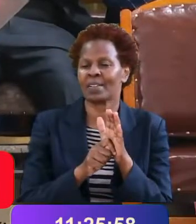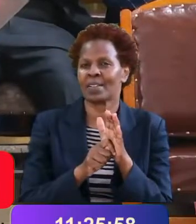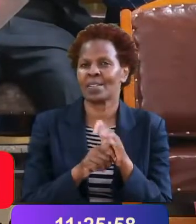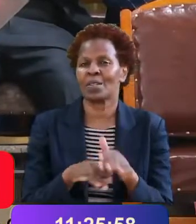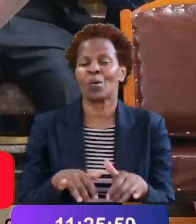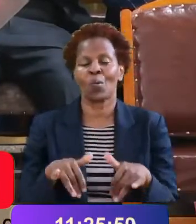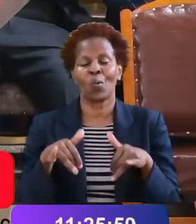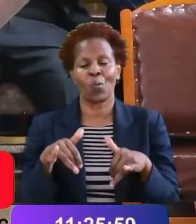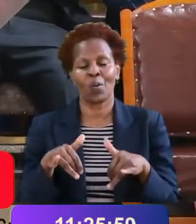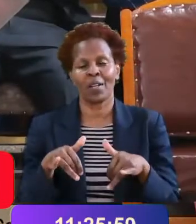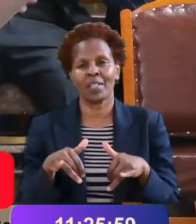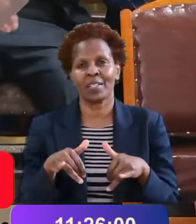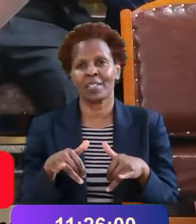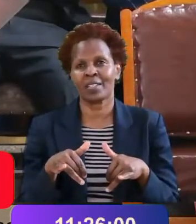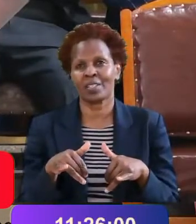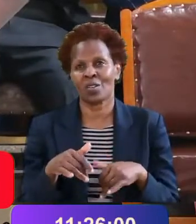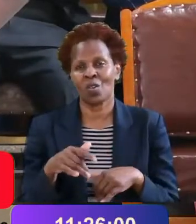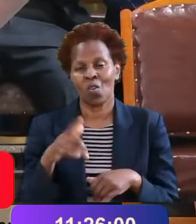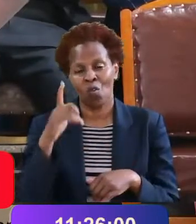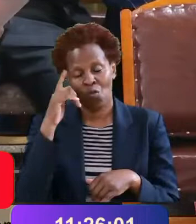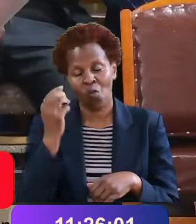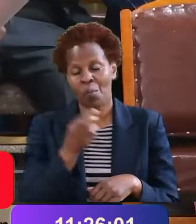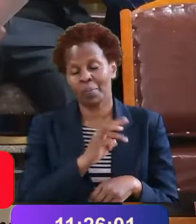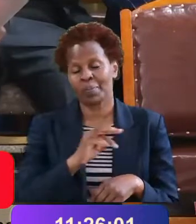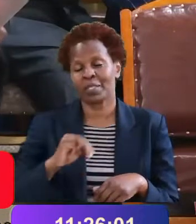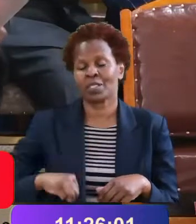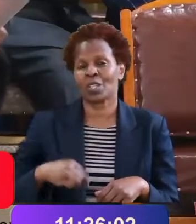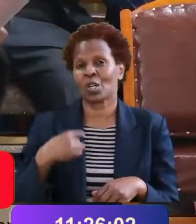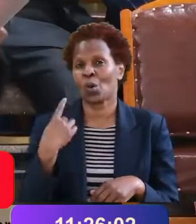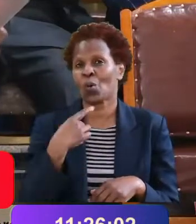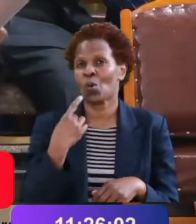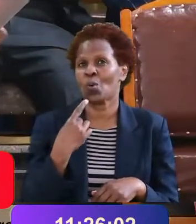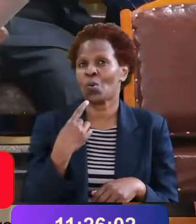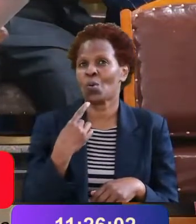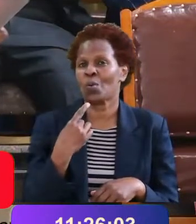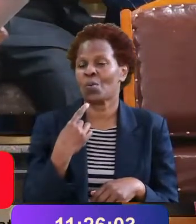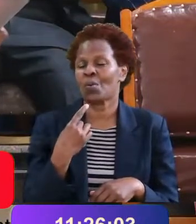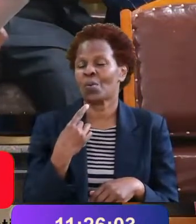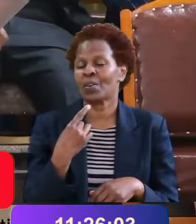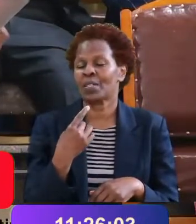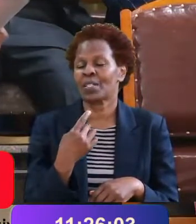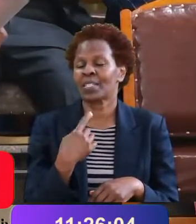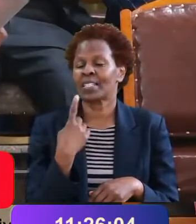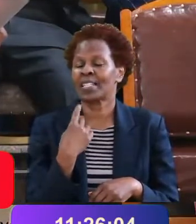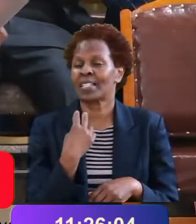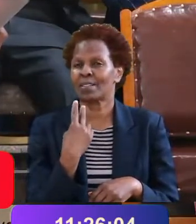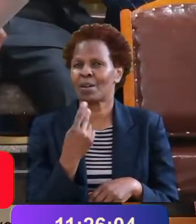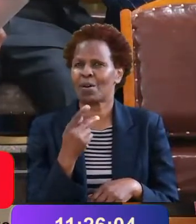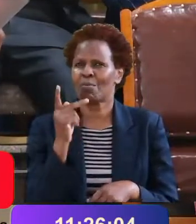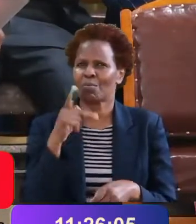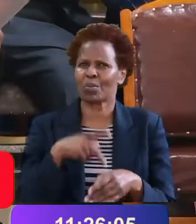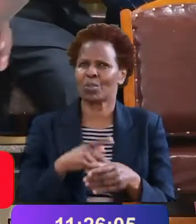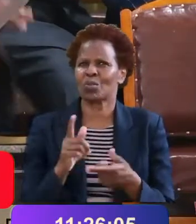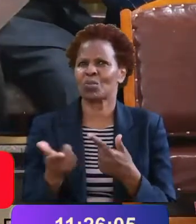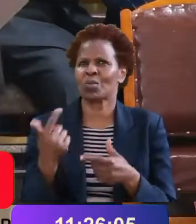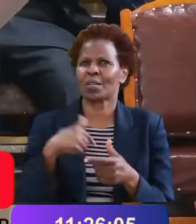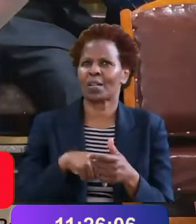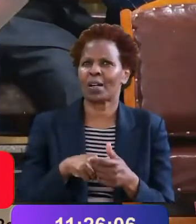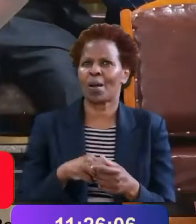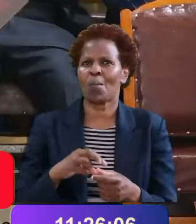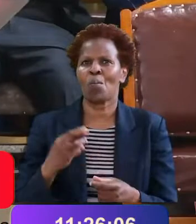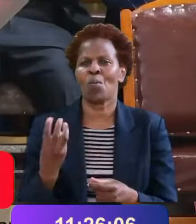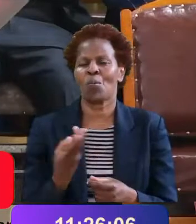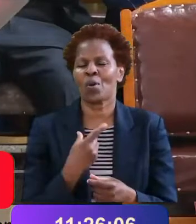wanamgoja, wanamtazamia huyu Mesihi ambaye alikuwa ametabiliwa atakuja. Sisi